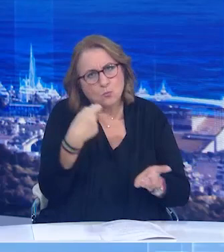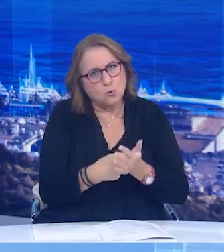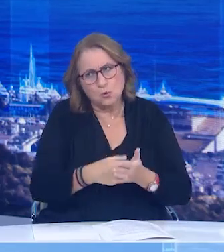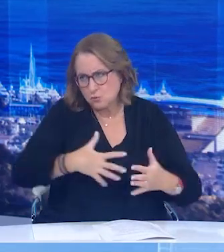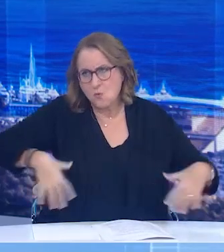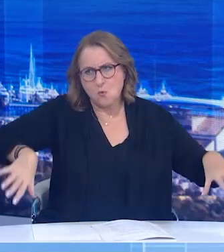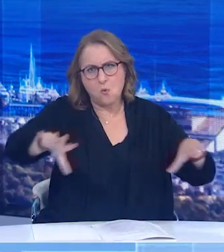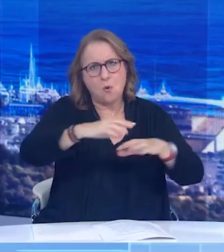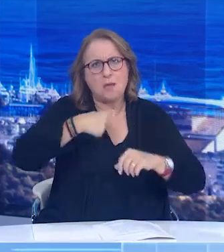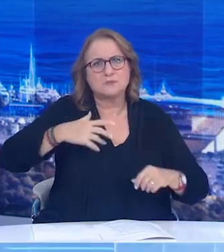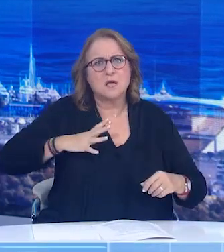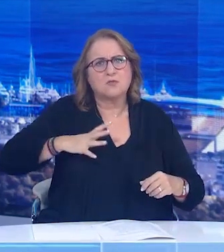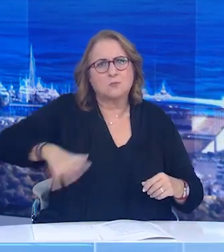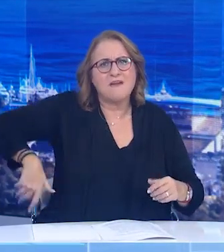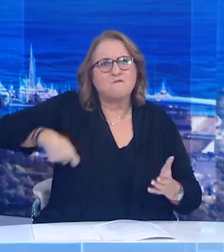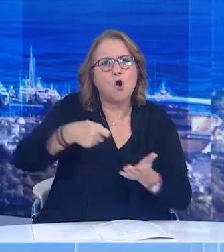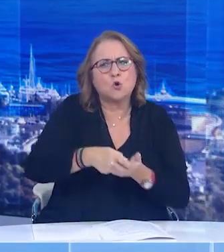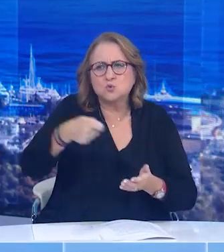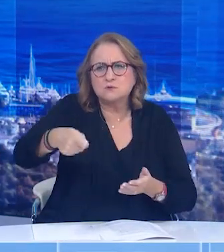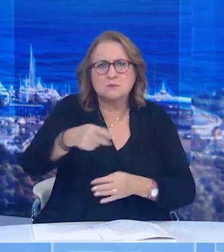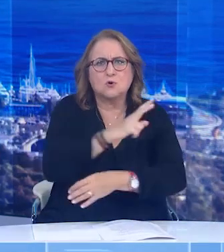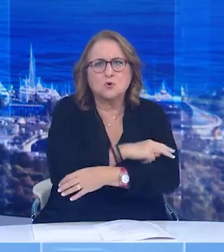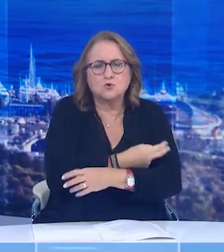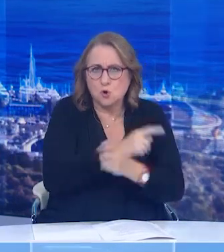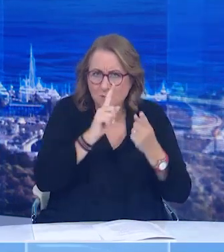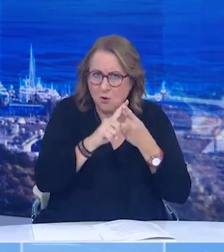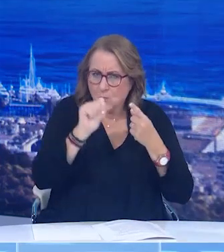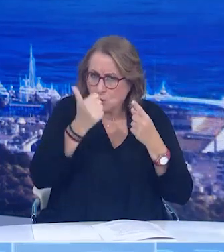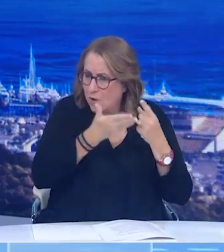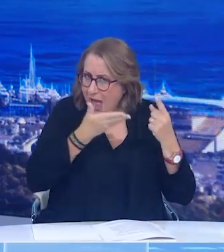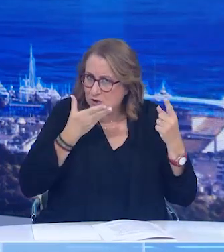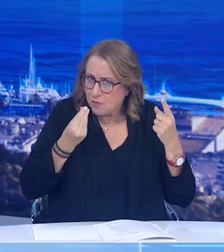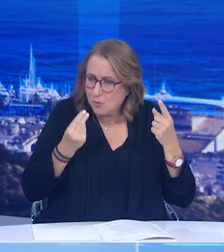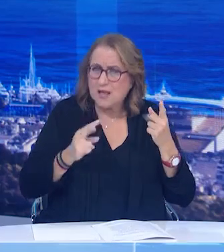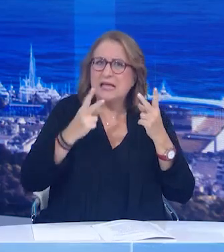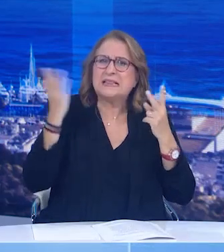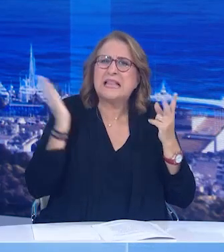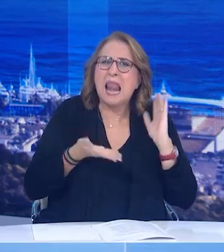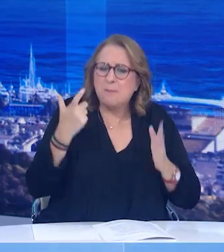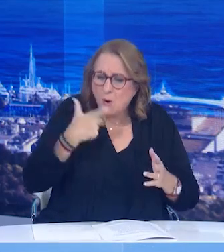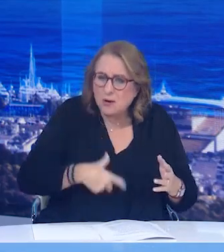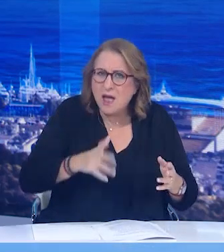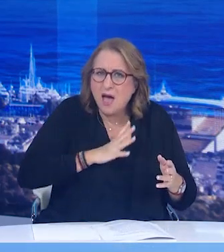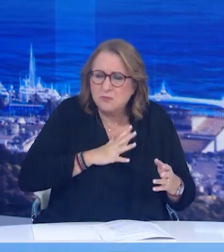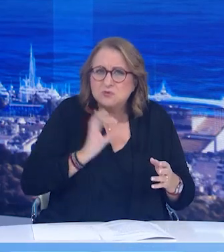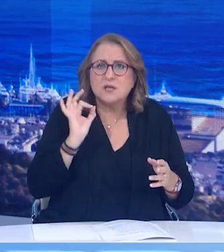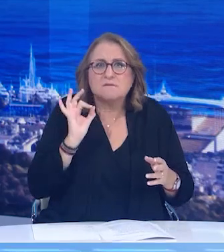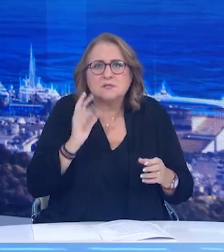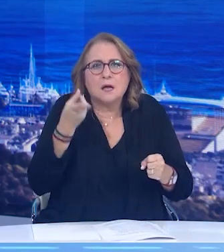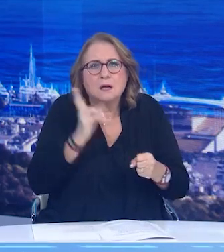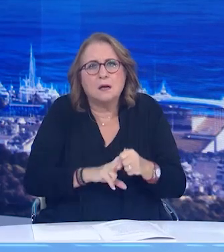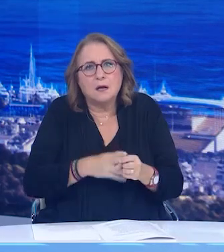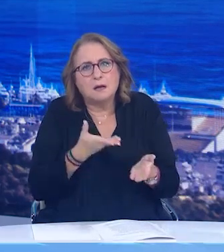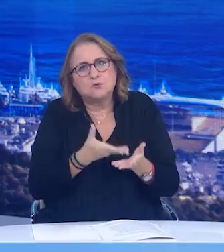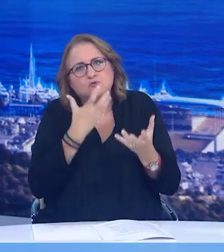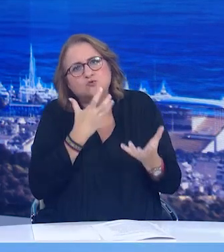όμως ο φόβος, ο πόνος, η απώλεια της ζωής που είναι αυτό που μας ενδιαφέρει. Δηλαδή είναι πάρα πολύ σημαντικό να μπορέσουμε να προφυλάξουμε. Γιατί η δημόσια